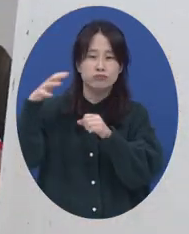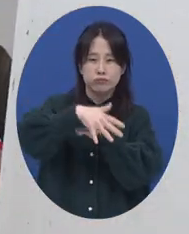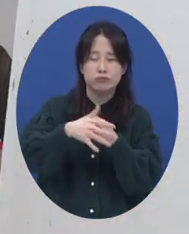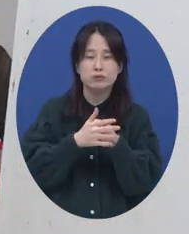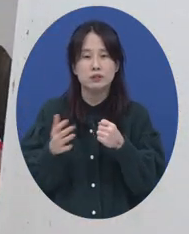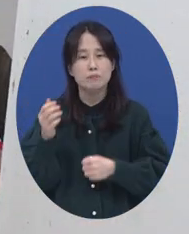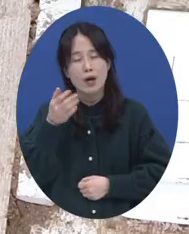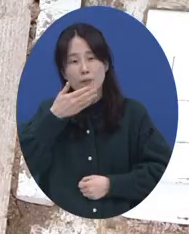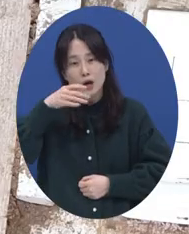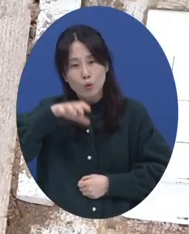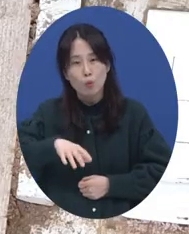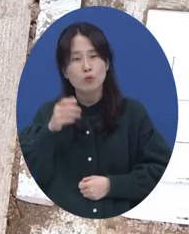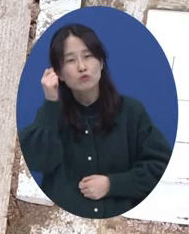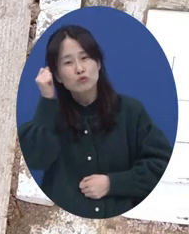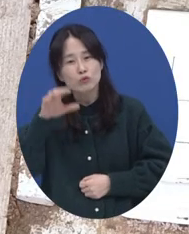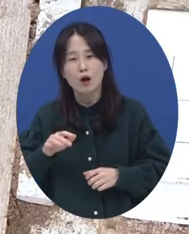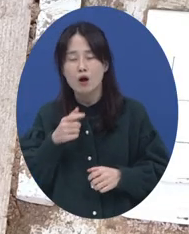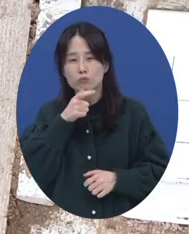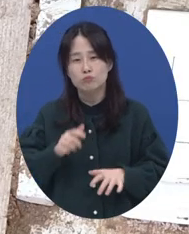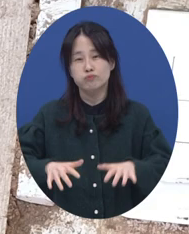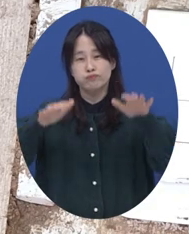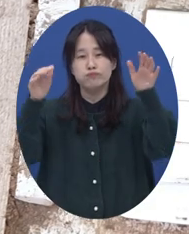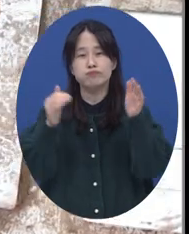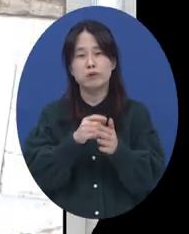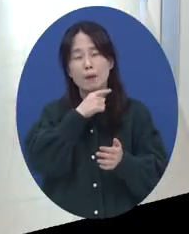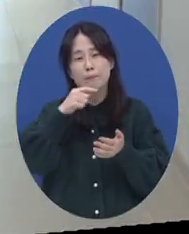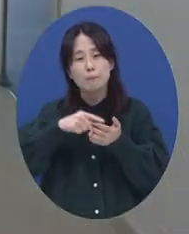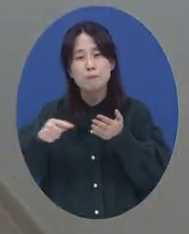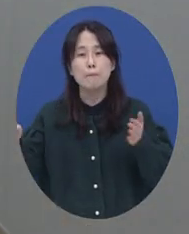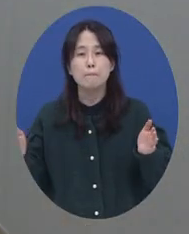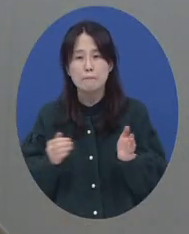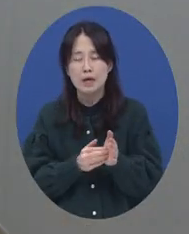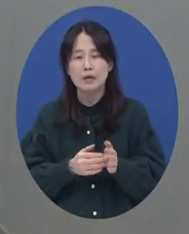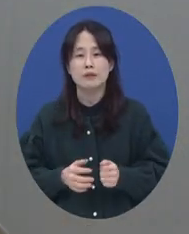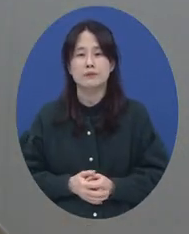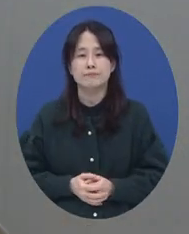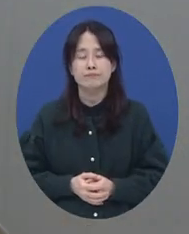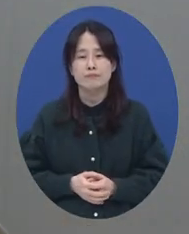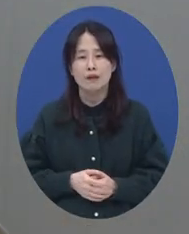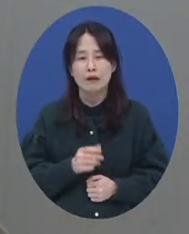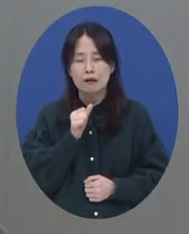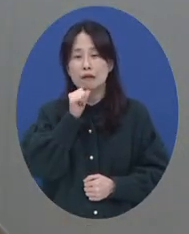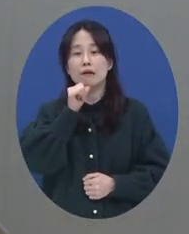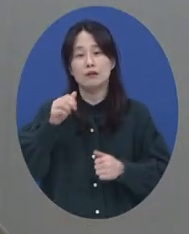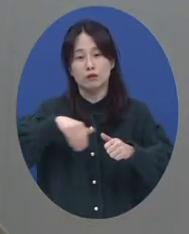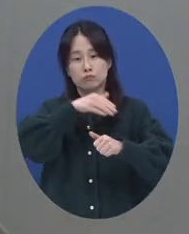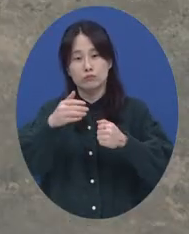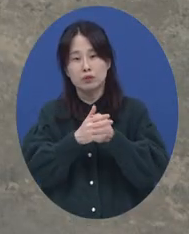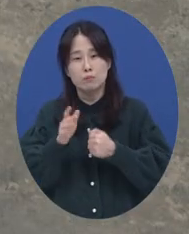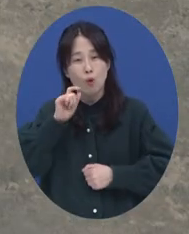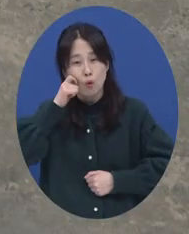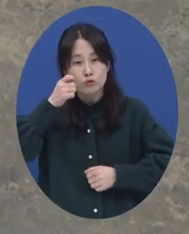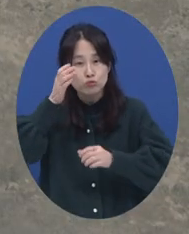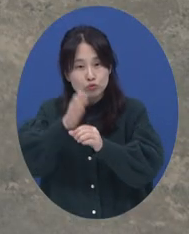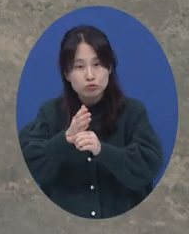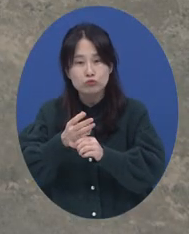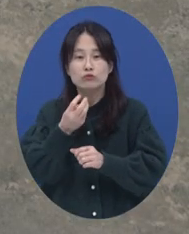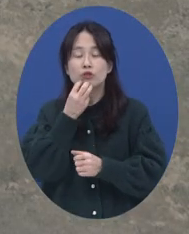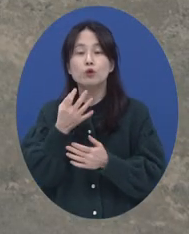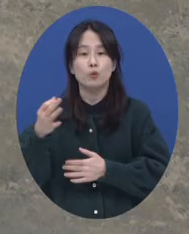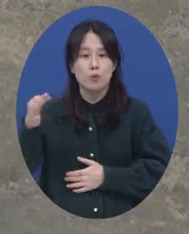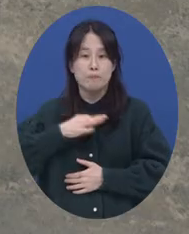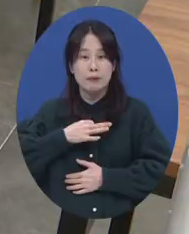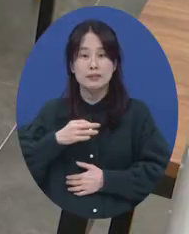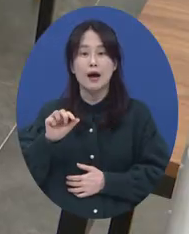과 기숙사가 물에 잠기는 등 수해를 입었습니다 열악한 환경 때문에 어려움을 겪던 중 경기도 로부터